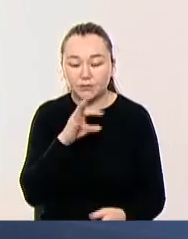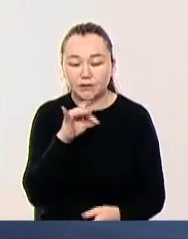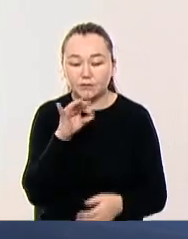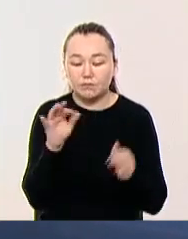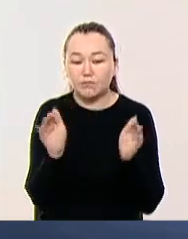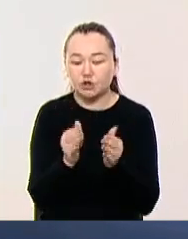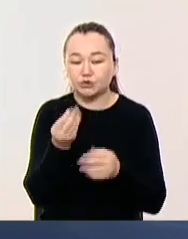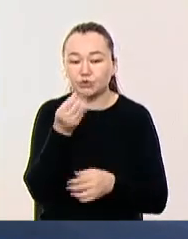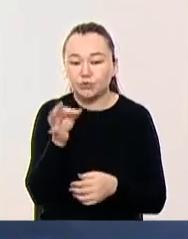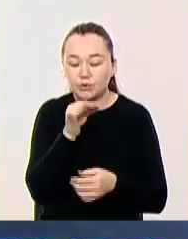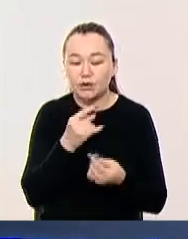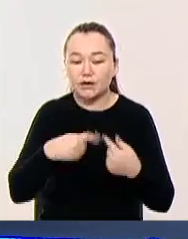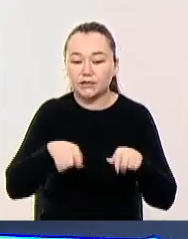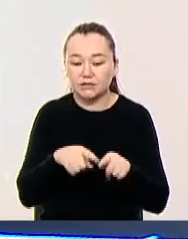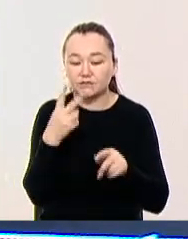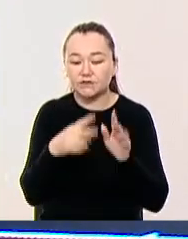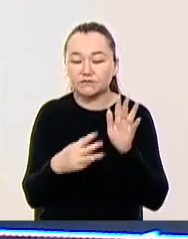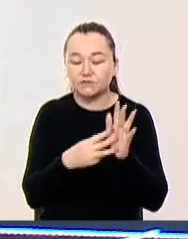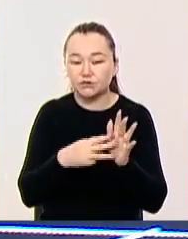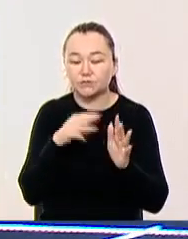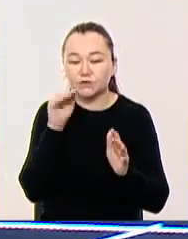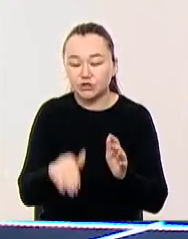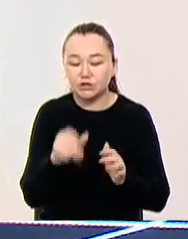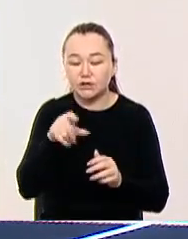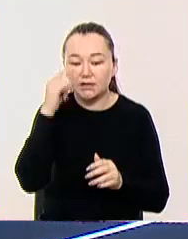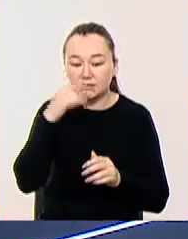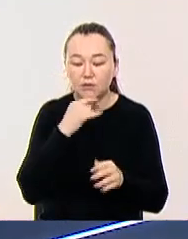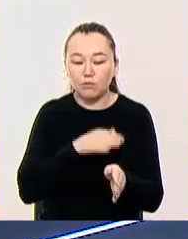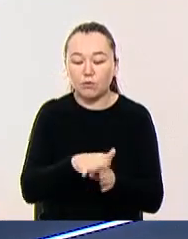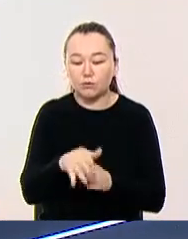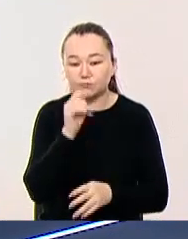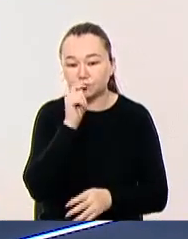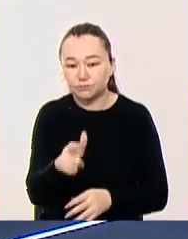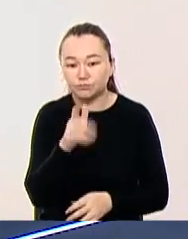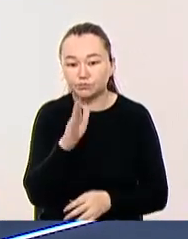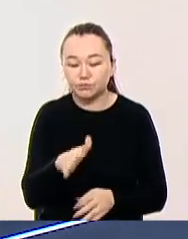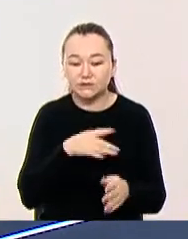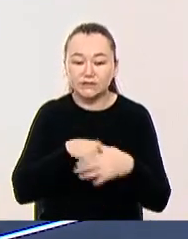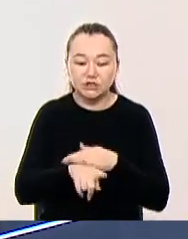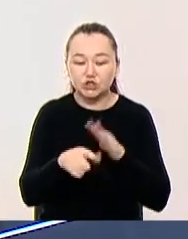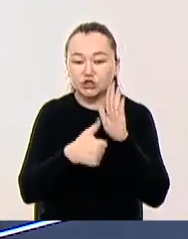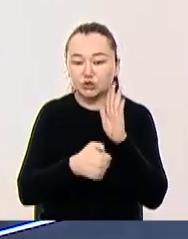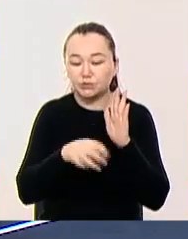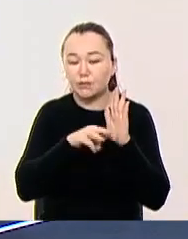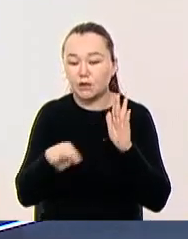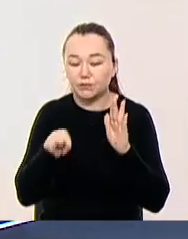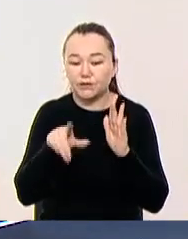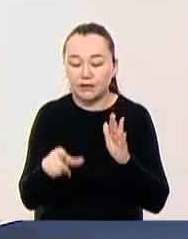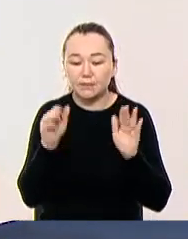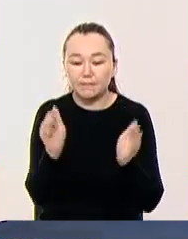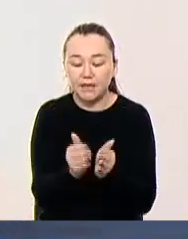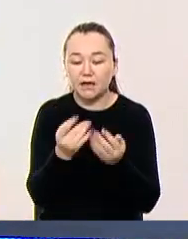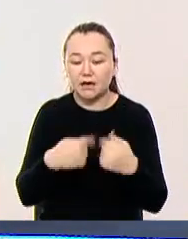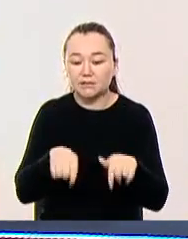Mikroqarjılıq uyumdar 28 000 Qazaqstandıqtıñ qarızın tolıq keşiredi. Yağni 600 milyon tenge